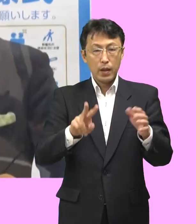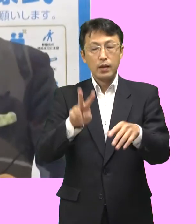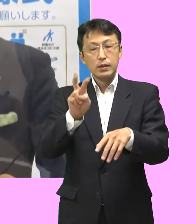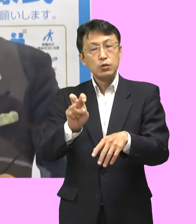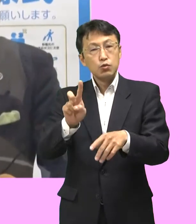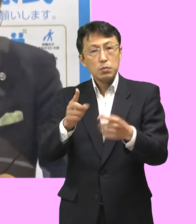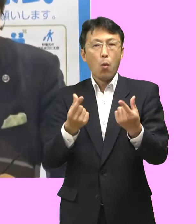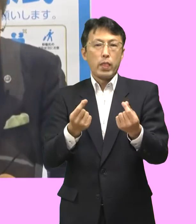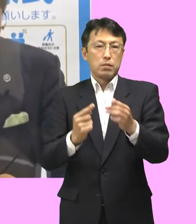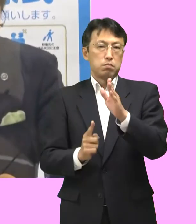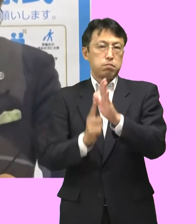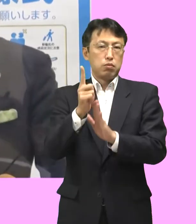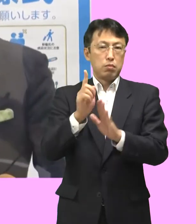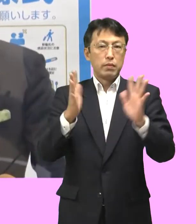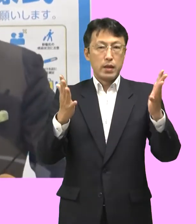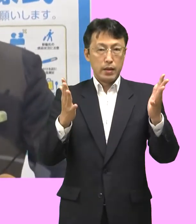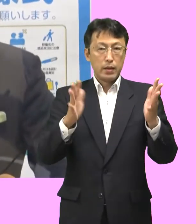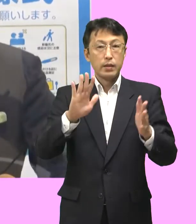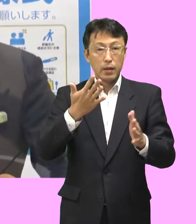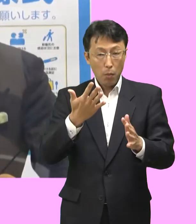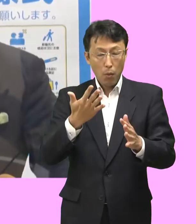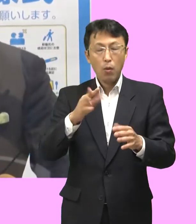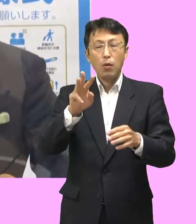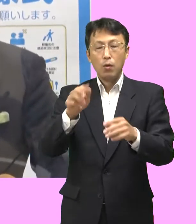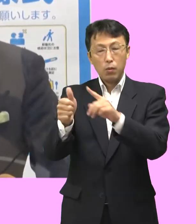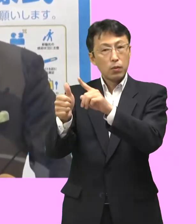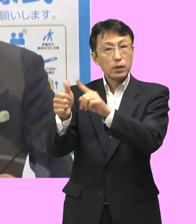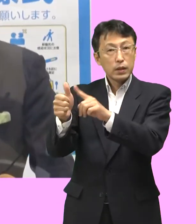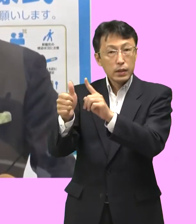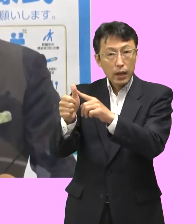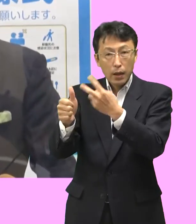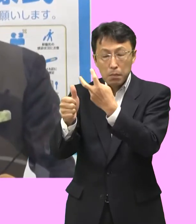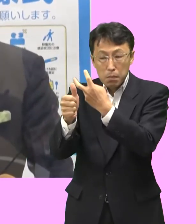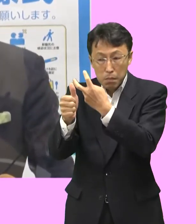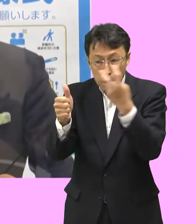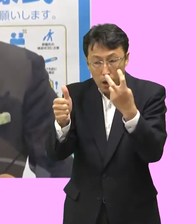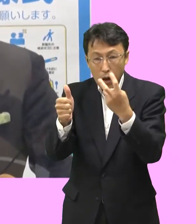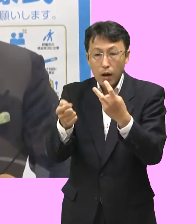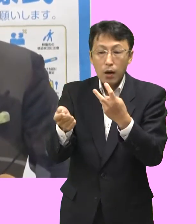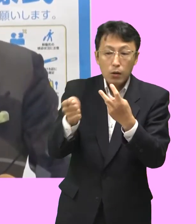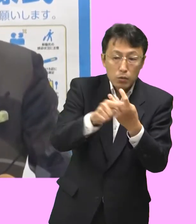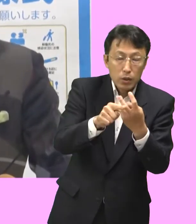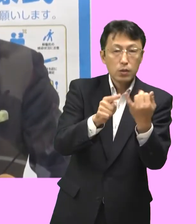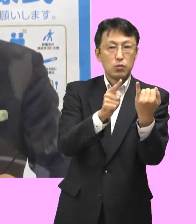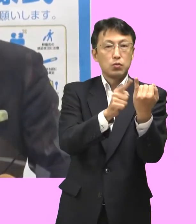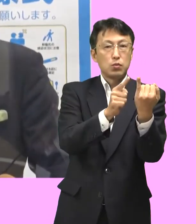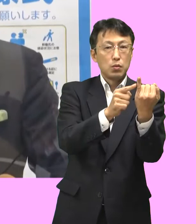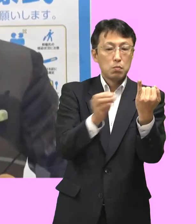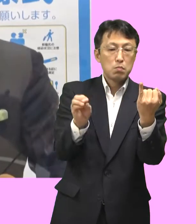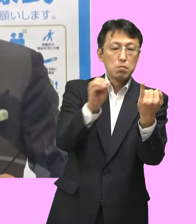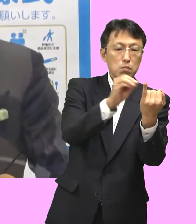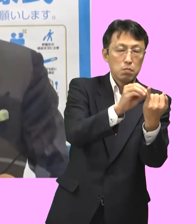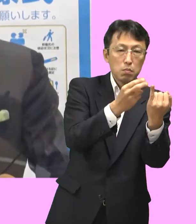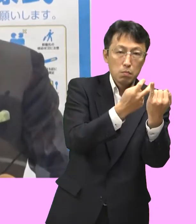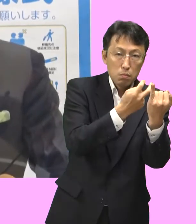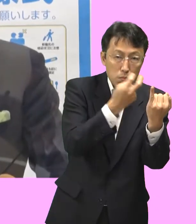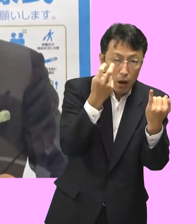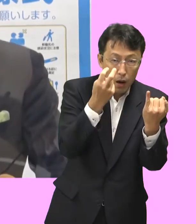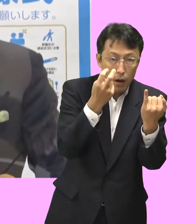目の、濃厚接触者として、検査を行って、陽性が判明されたということであ